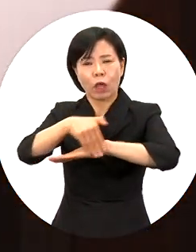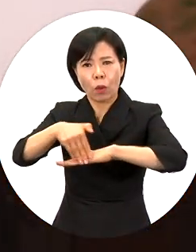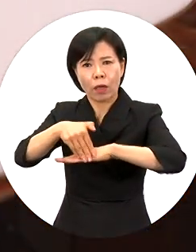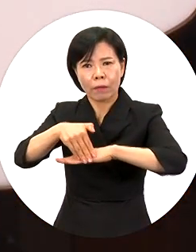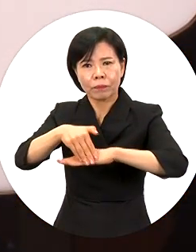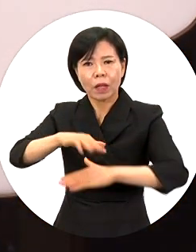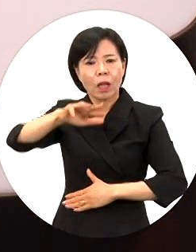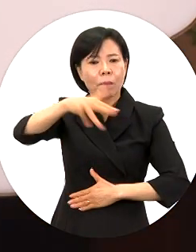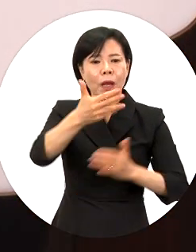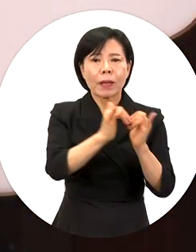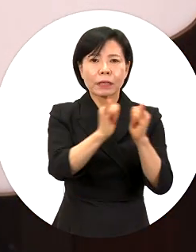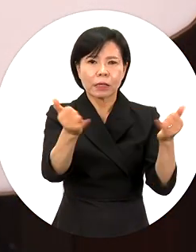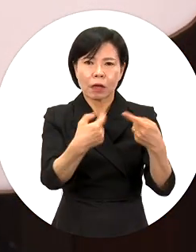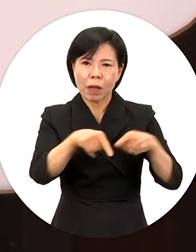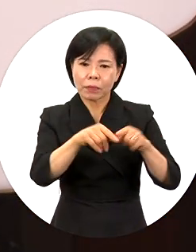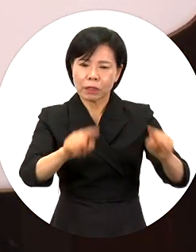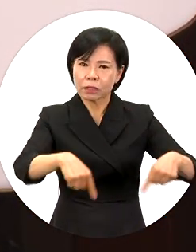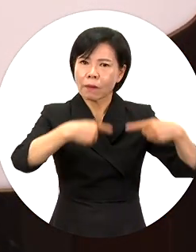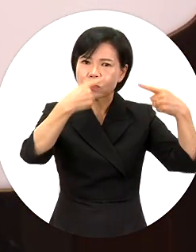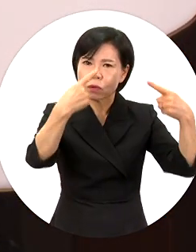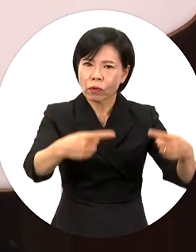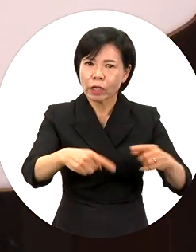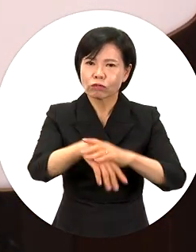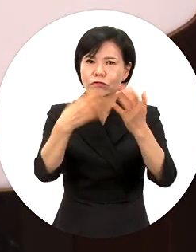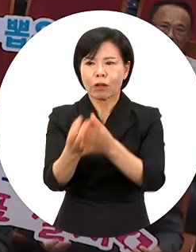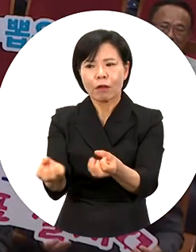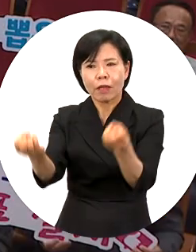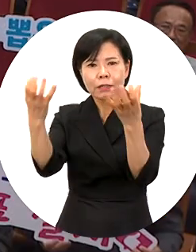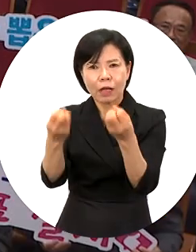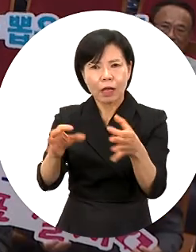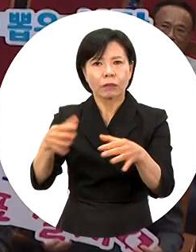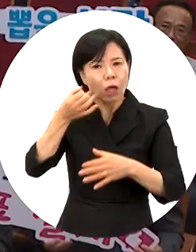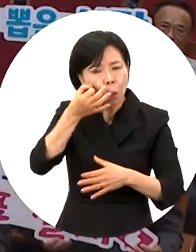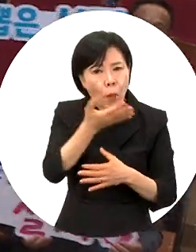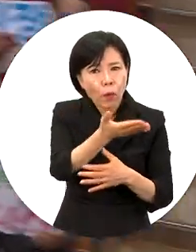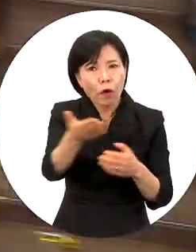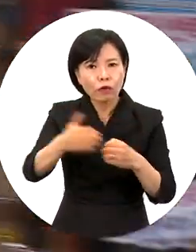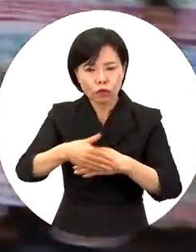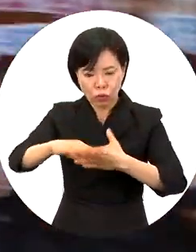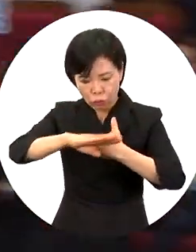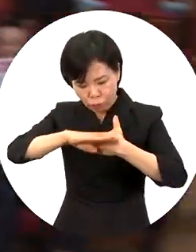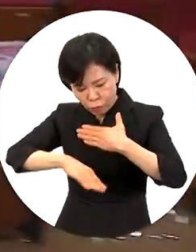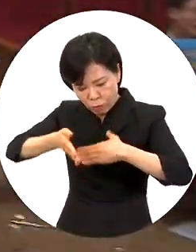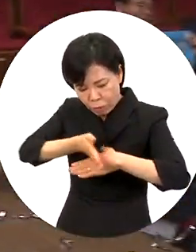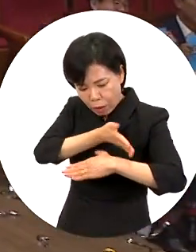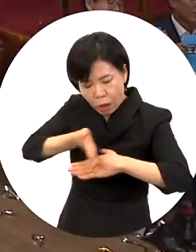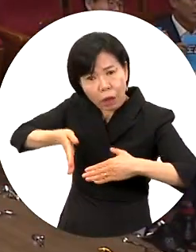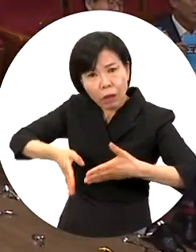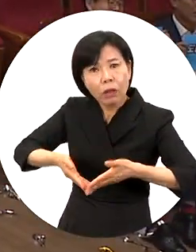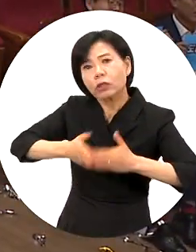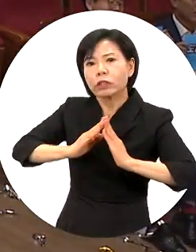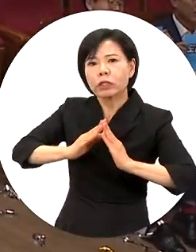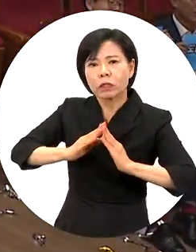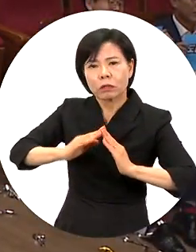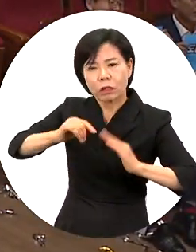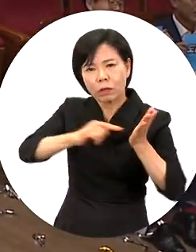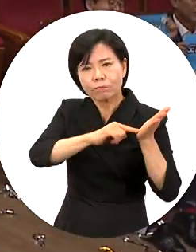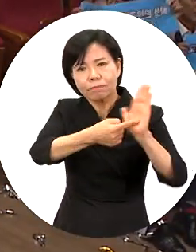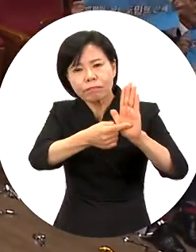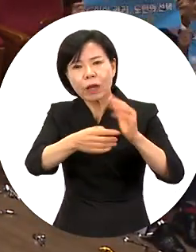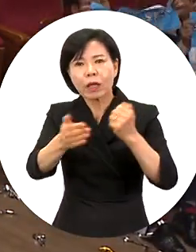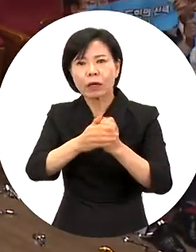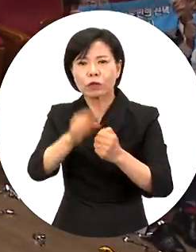기획됐습니다. 800여 명이 함께한 도민공감 퍼포먼스를 통해 제주형 기초자치단체 설치 추진 의지를